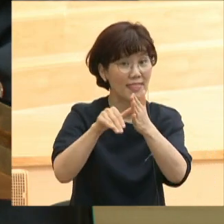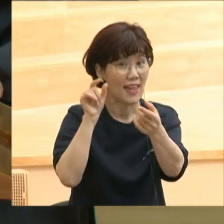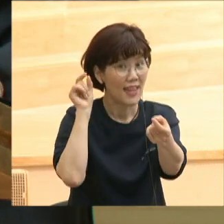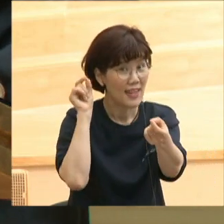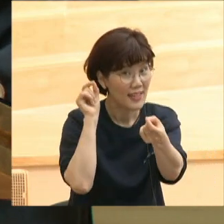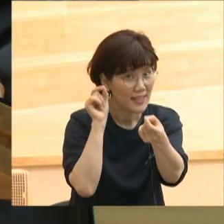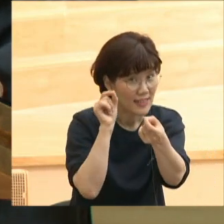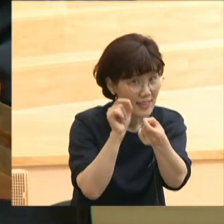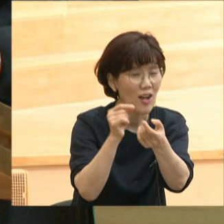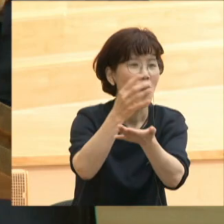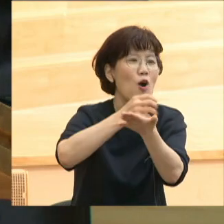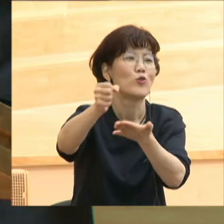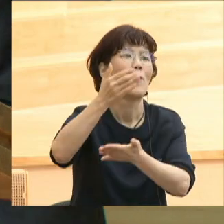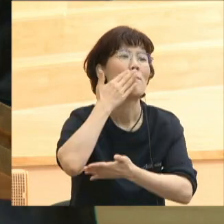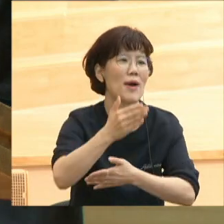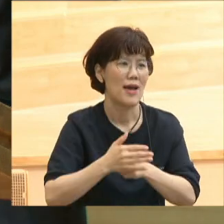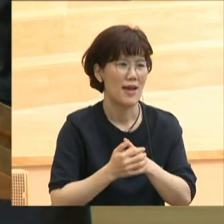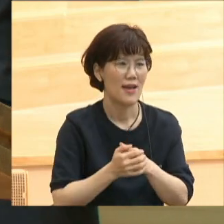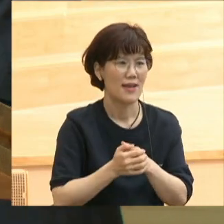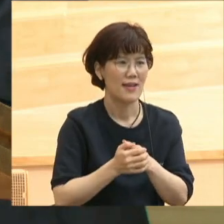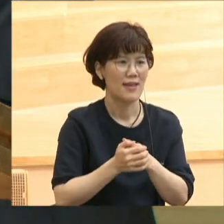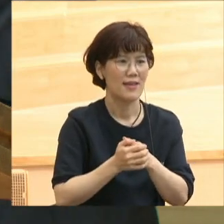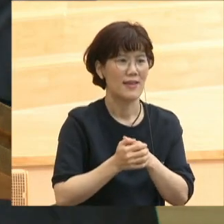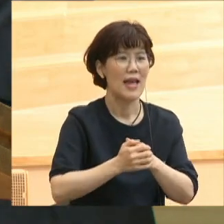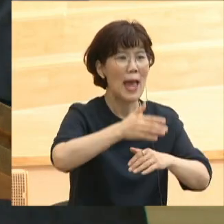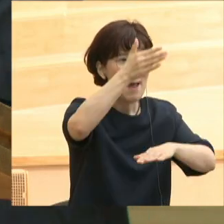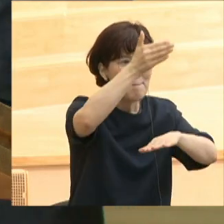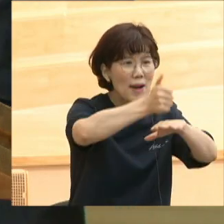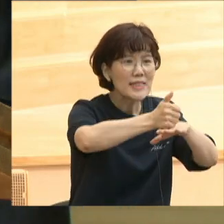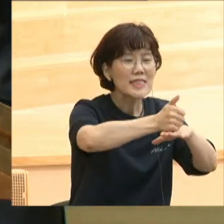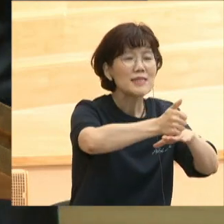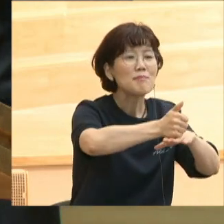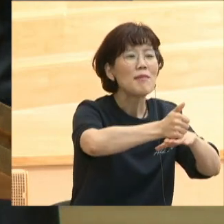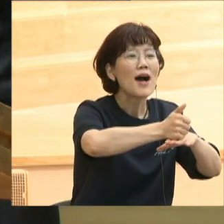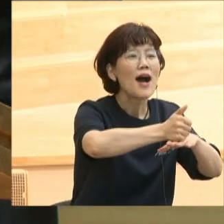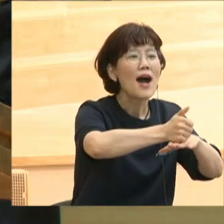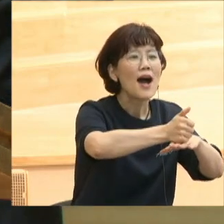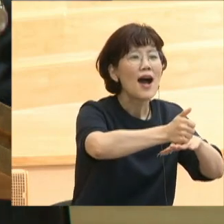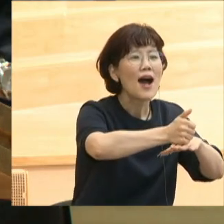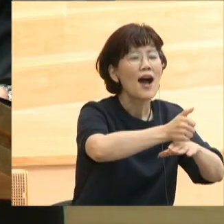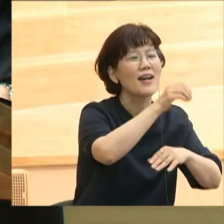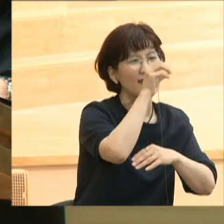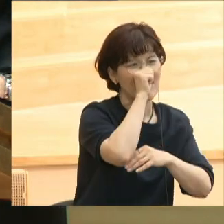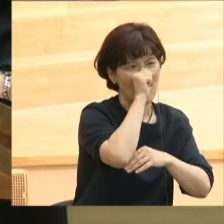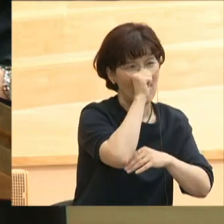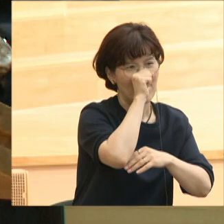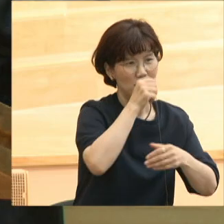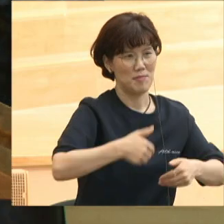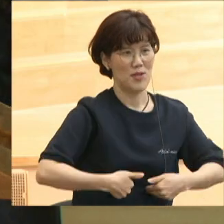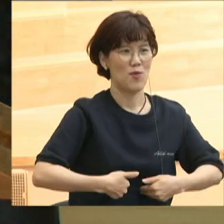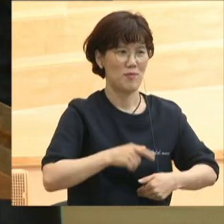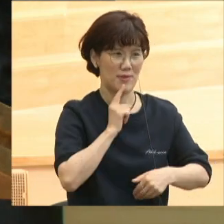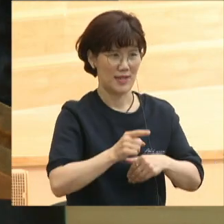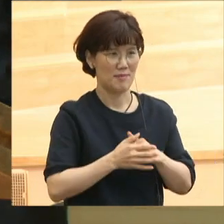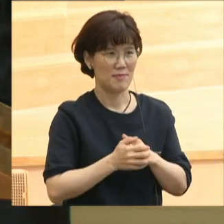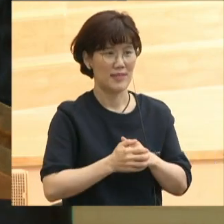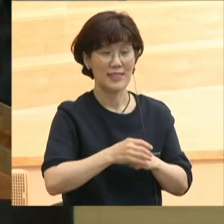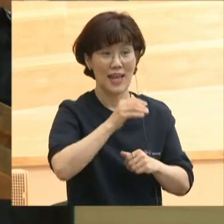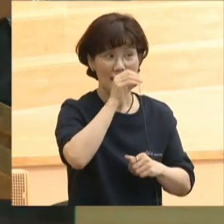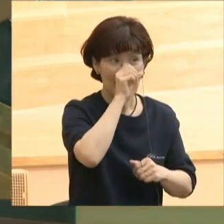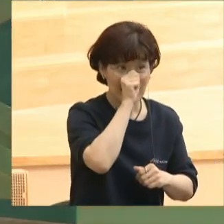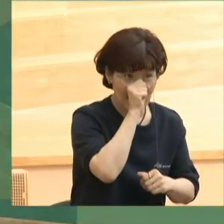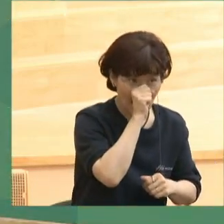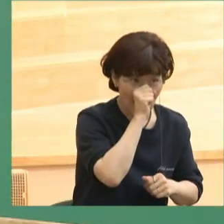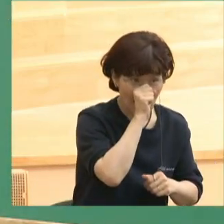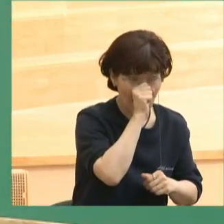이름에 거두리라. 마지막으로 반드시 심어야 될 것은 선이죠. 우리의 삶이에요, 선행. 근데 여러분,